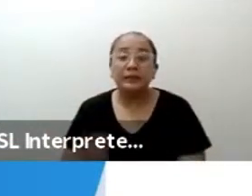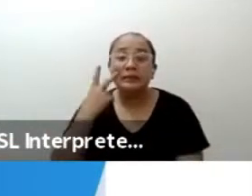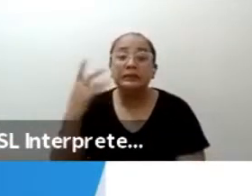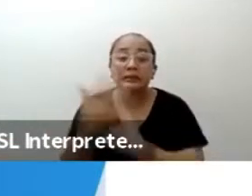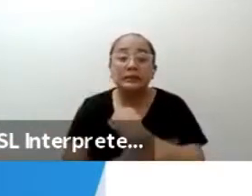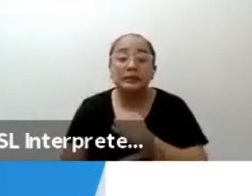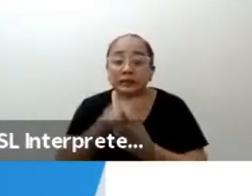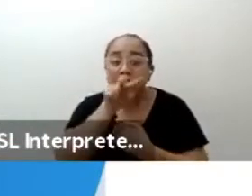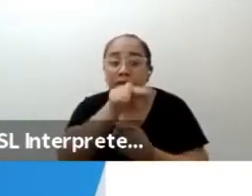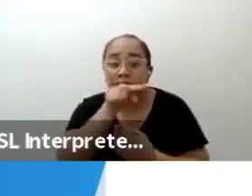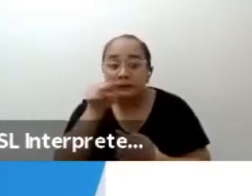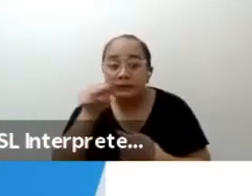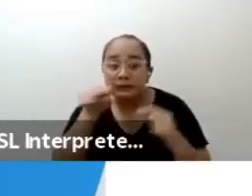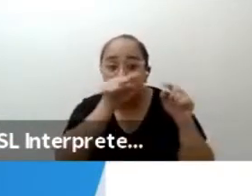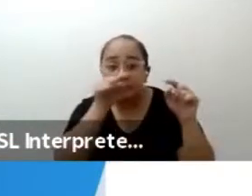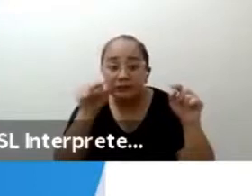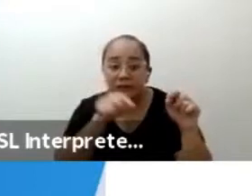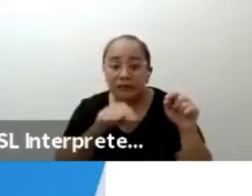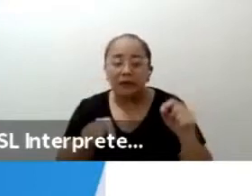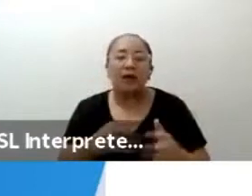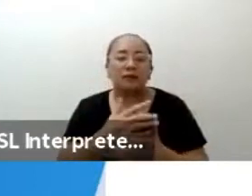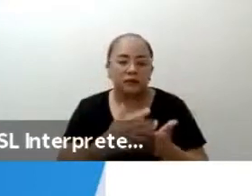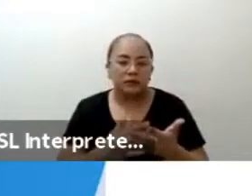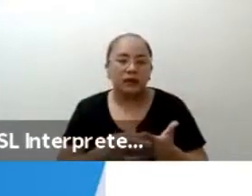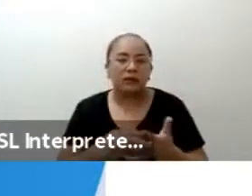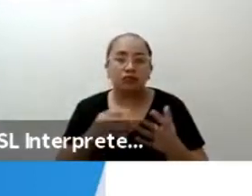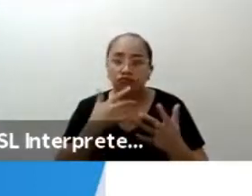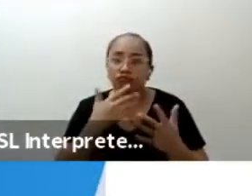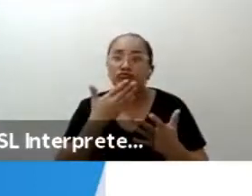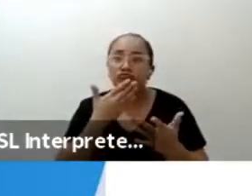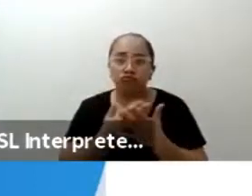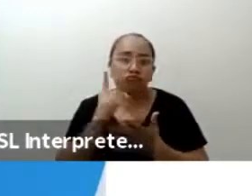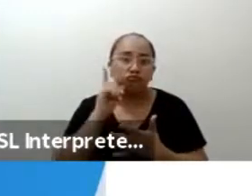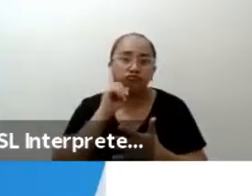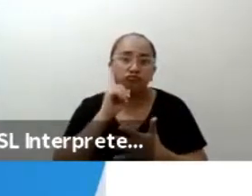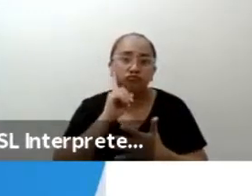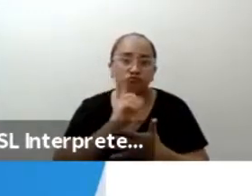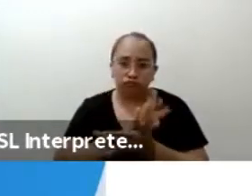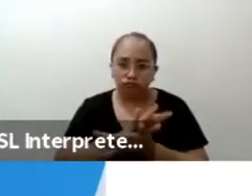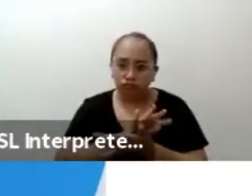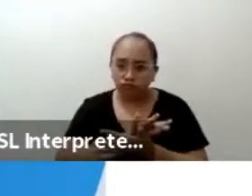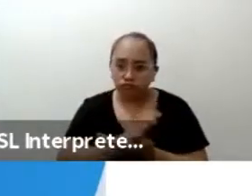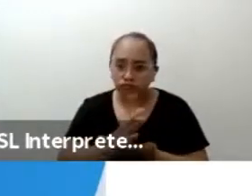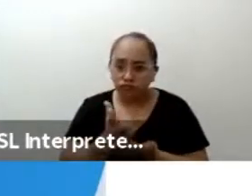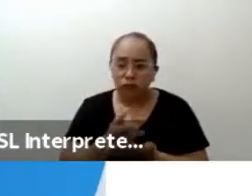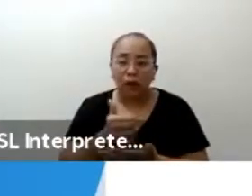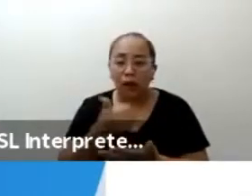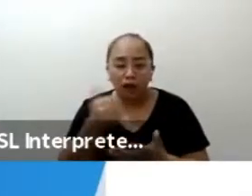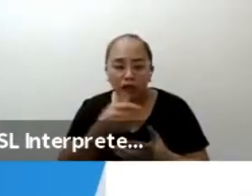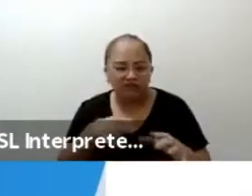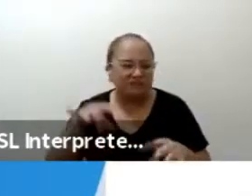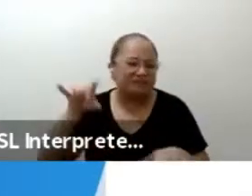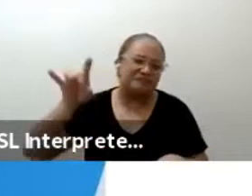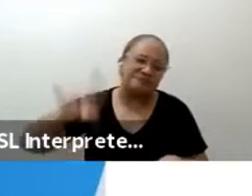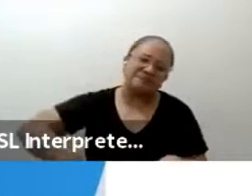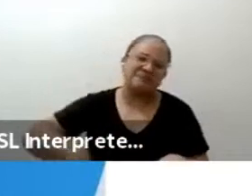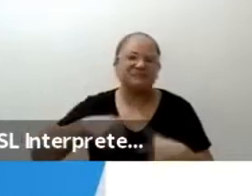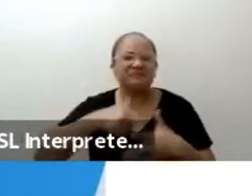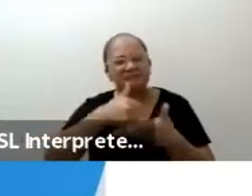ito. Ilan dyan ang doing well sa COVID? At ilan dyan ang hindi masyado?